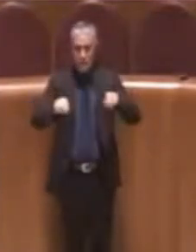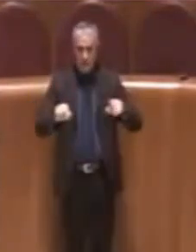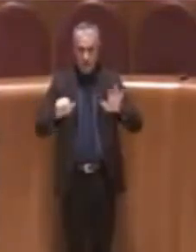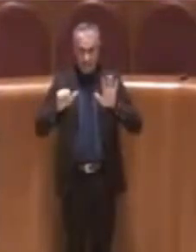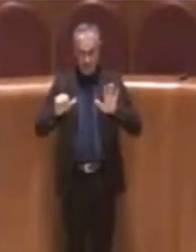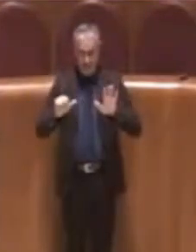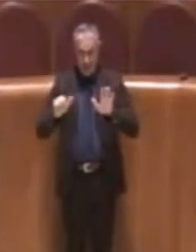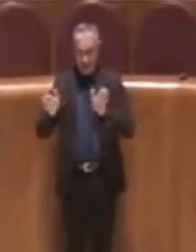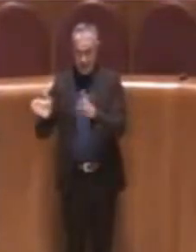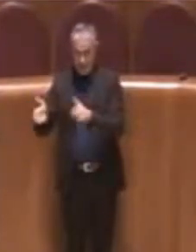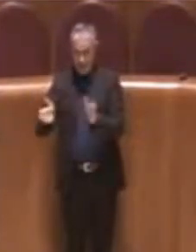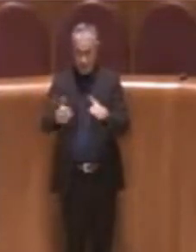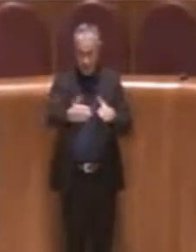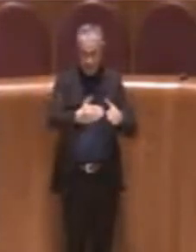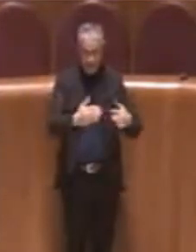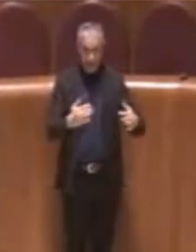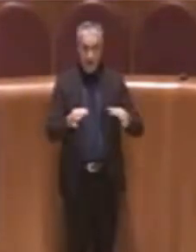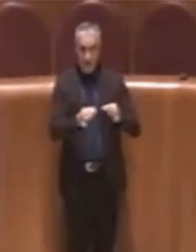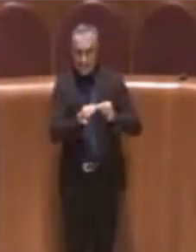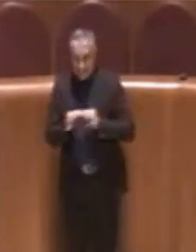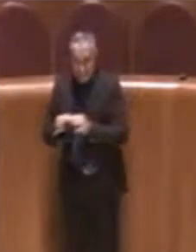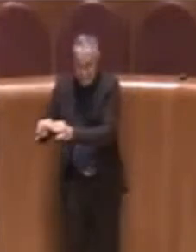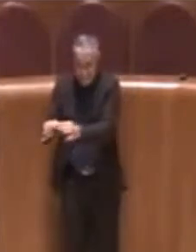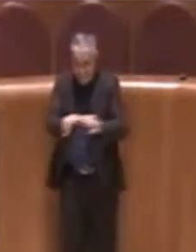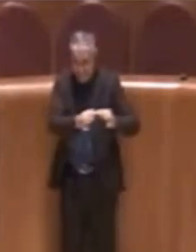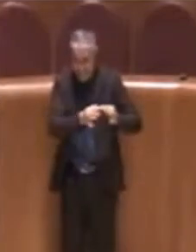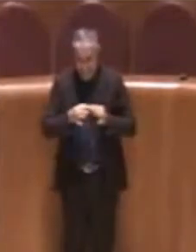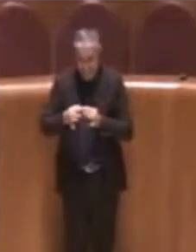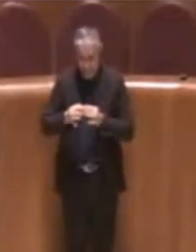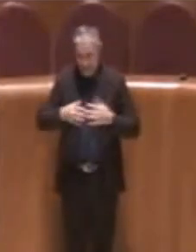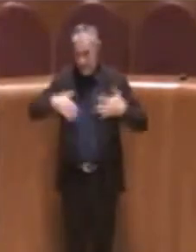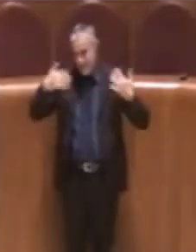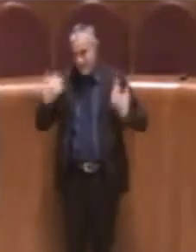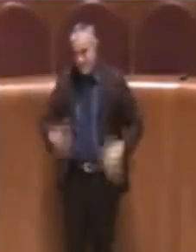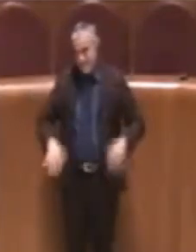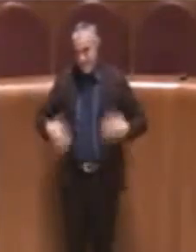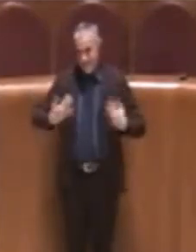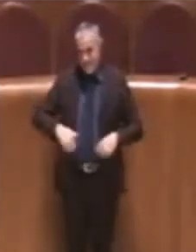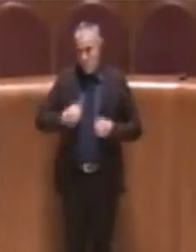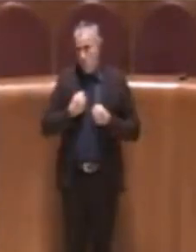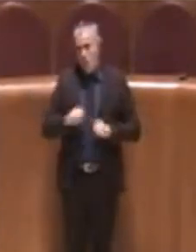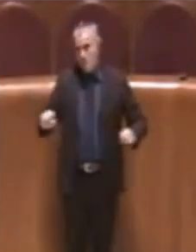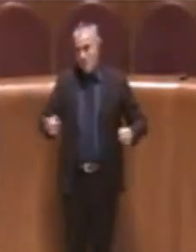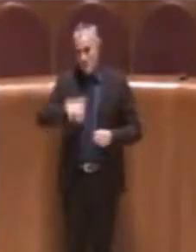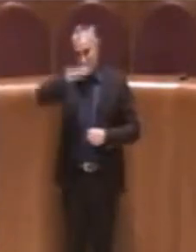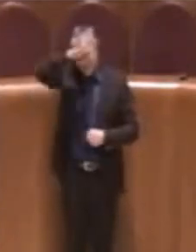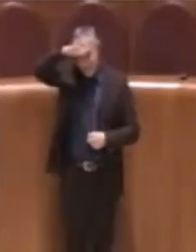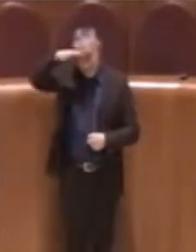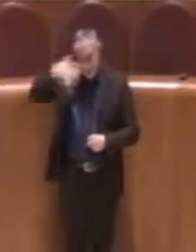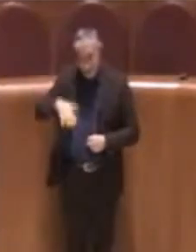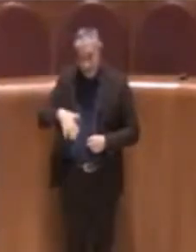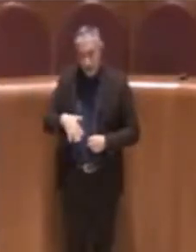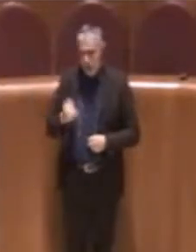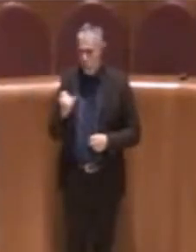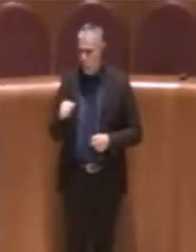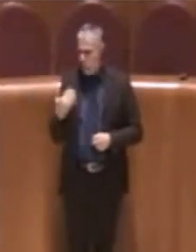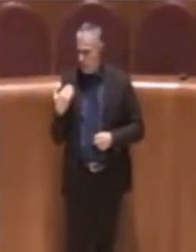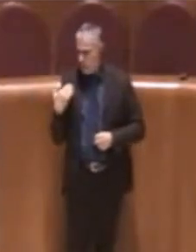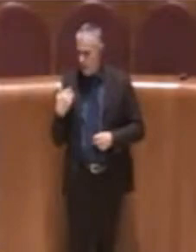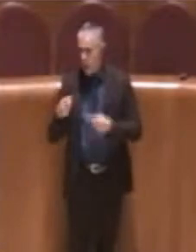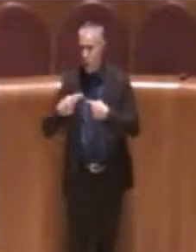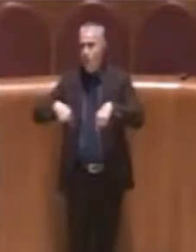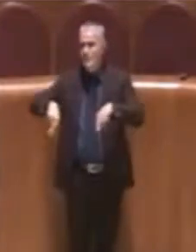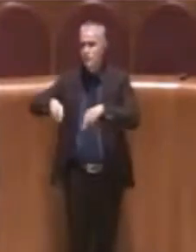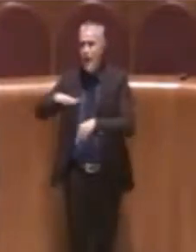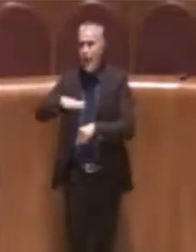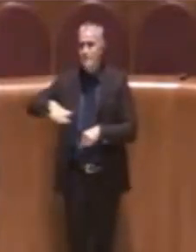sei uffici è un'impresa titanica. Ultimamente anche la Commissione Ambiente, ecco, spiegatemi, insomma, ci sono